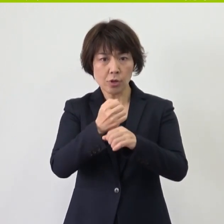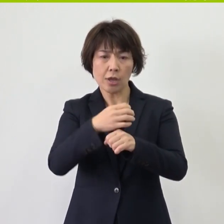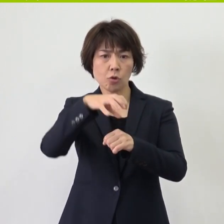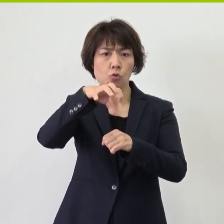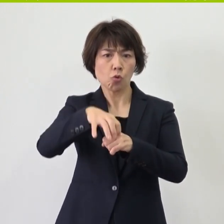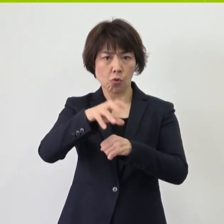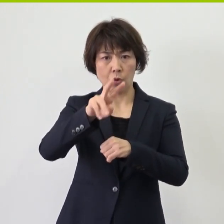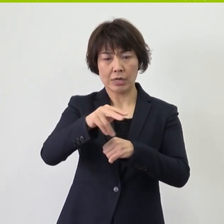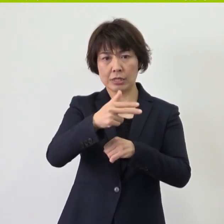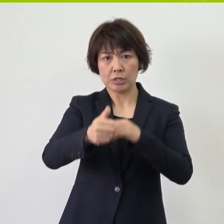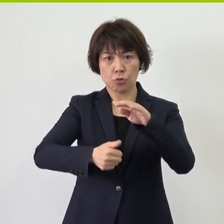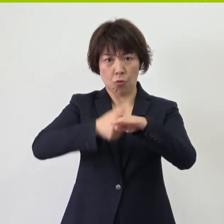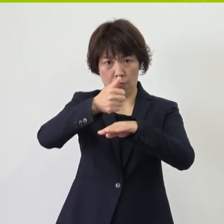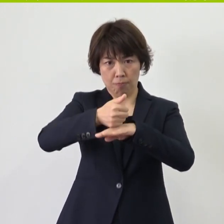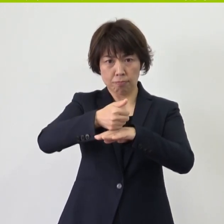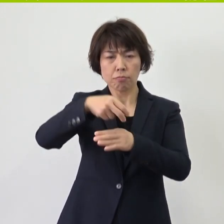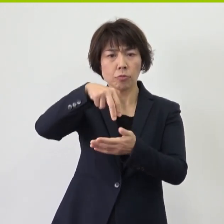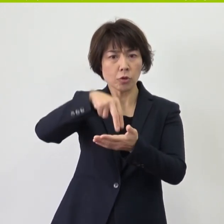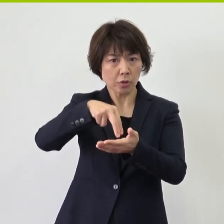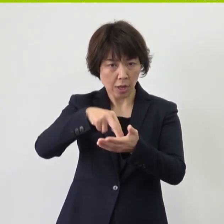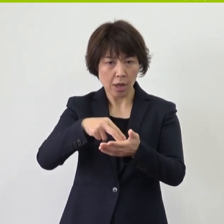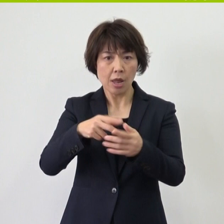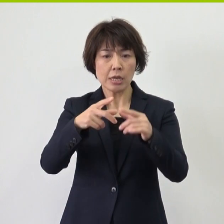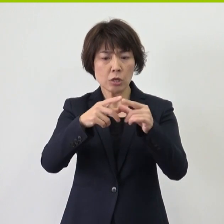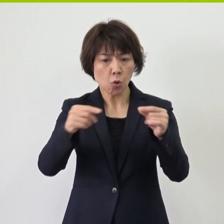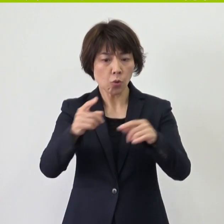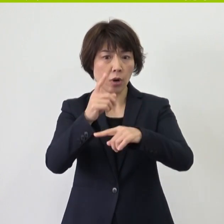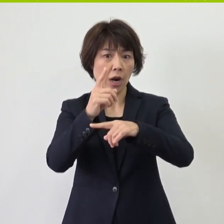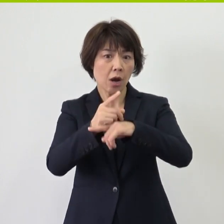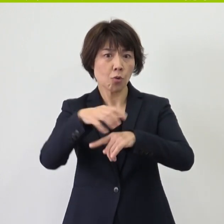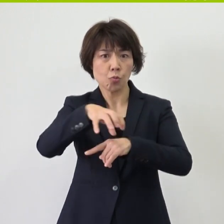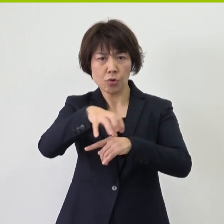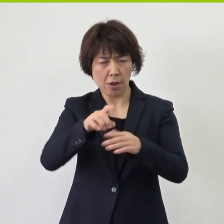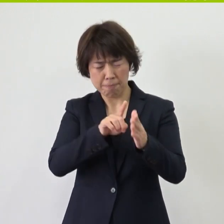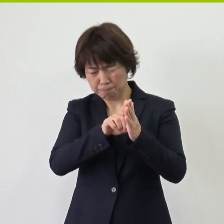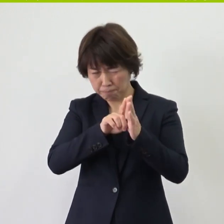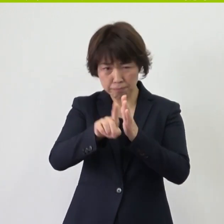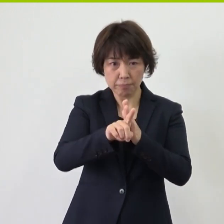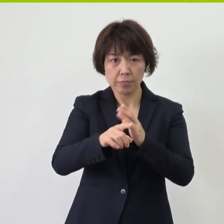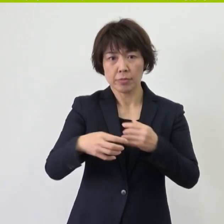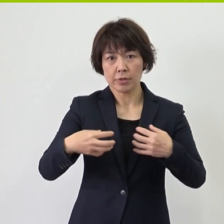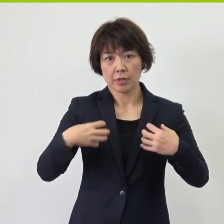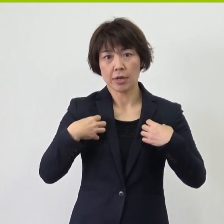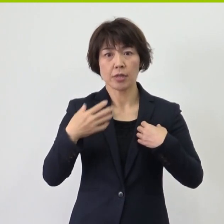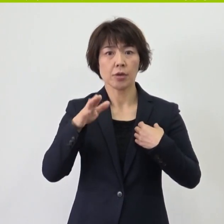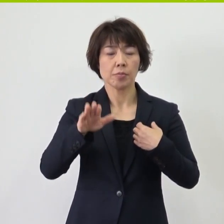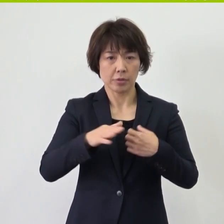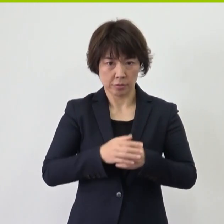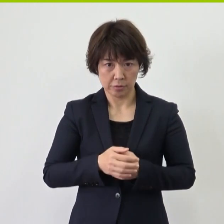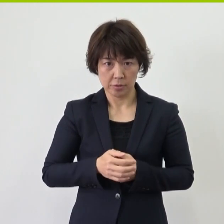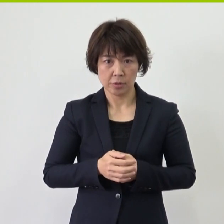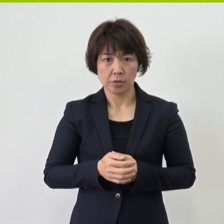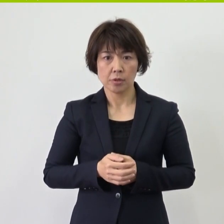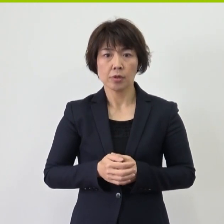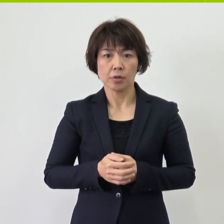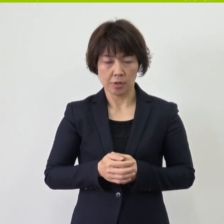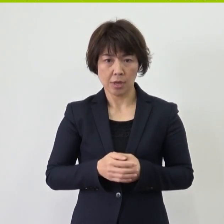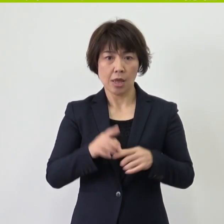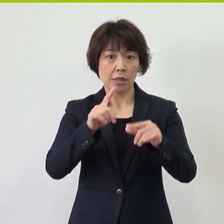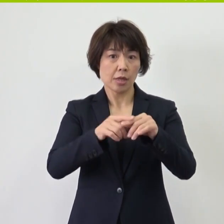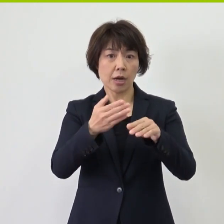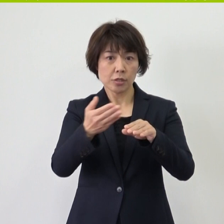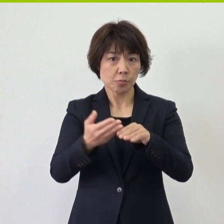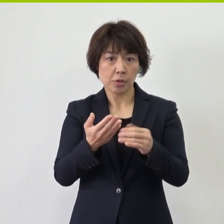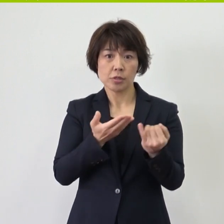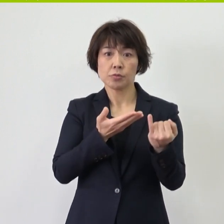長として日本の科学技術分野をリードされております。中島、今日同席いただき